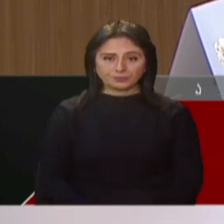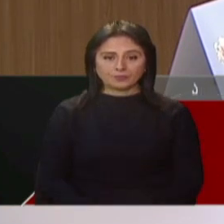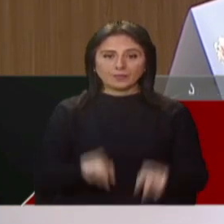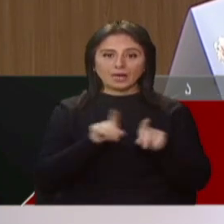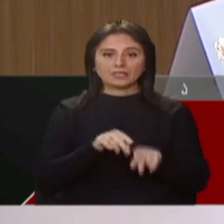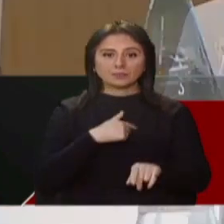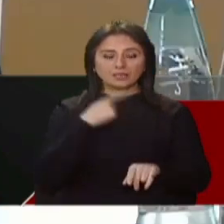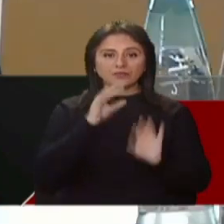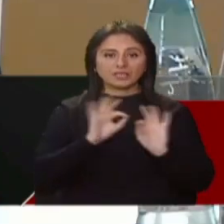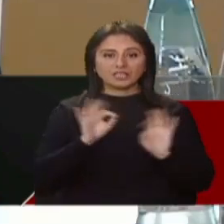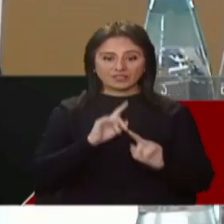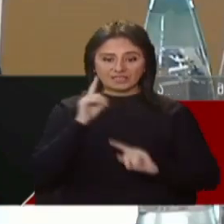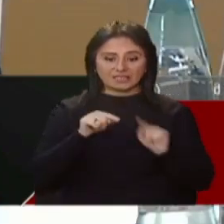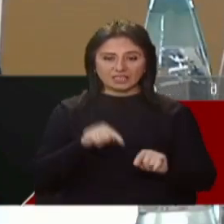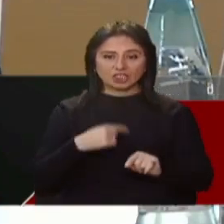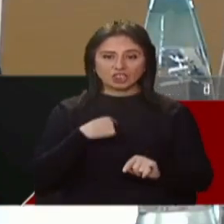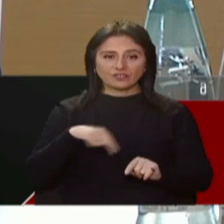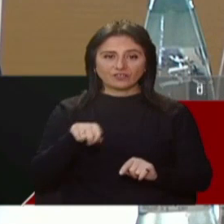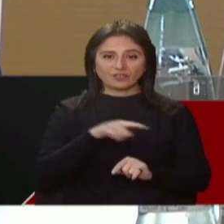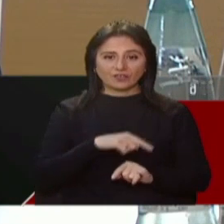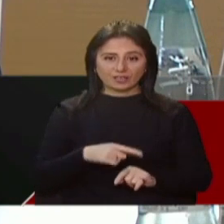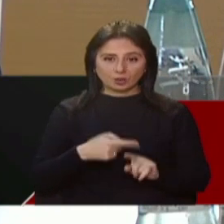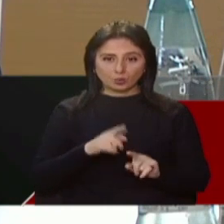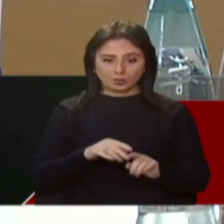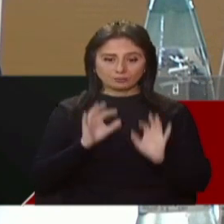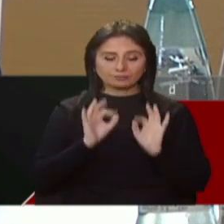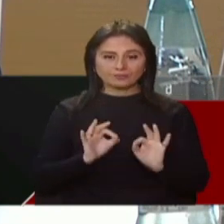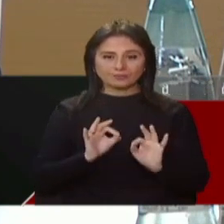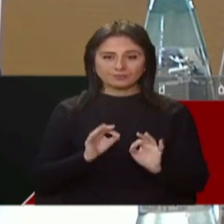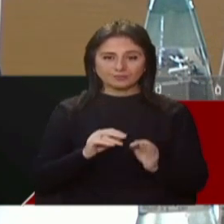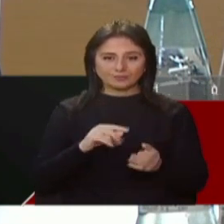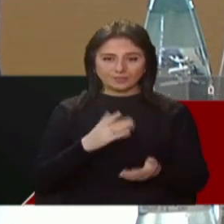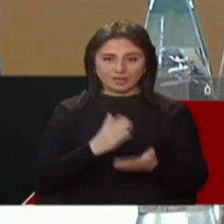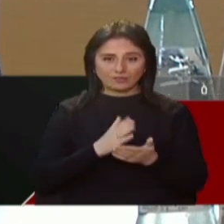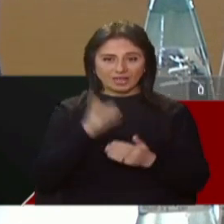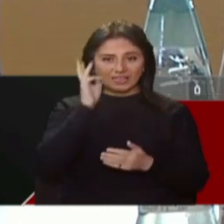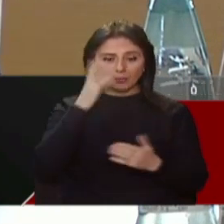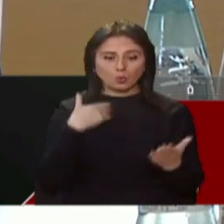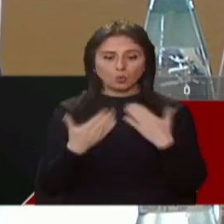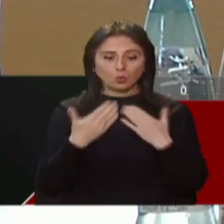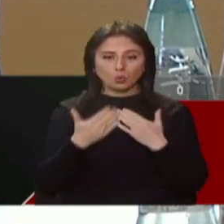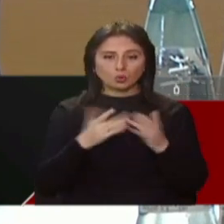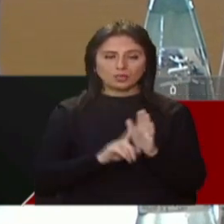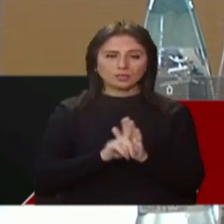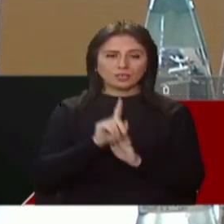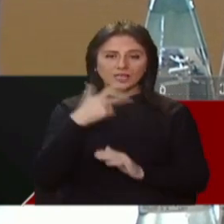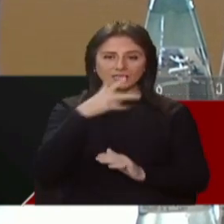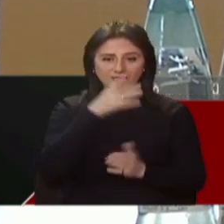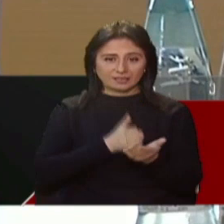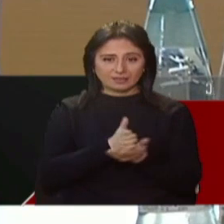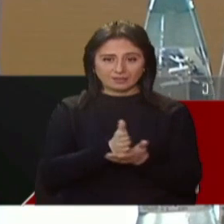ასევე მინდა აღნიშნო, რომ წელს ჩვენ აღნიშნოთ სიმბოლურად დიპლომატიური ურთიერთობების დამყარებით 30